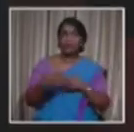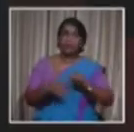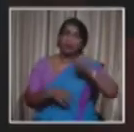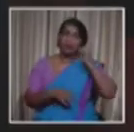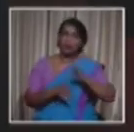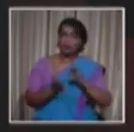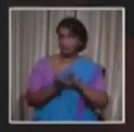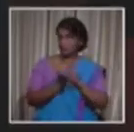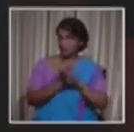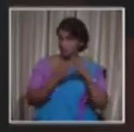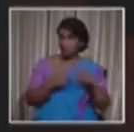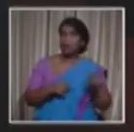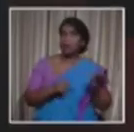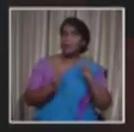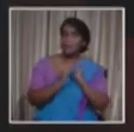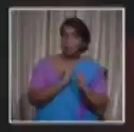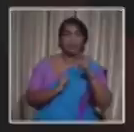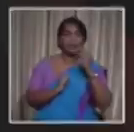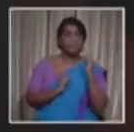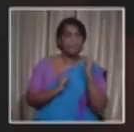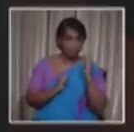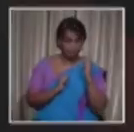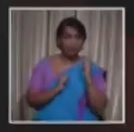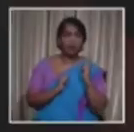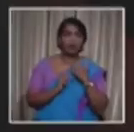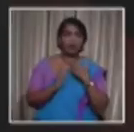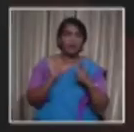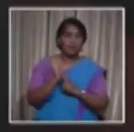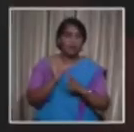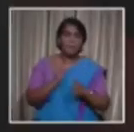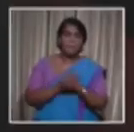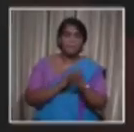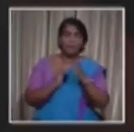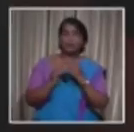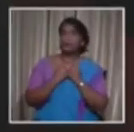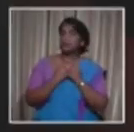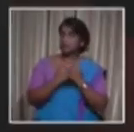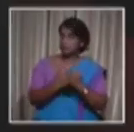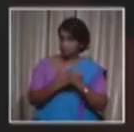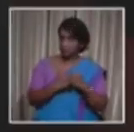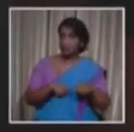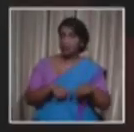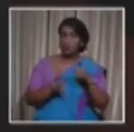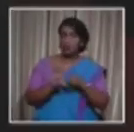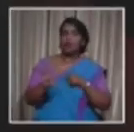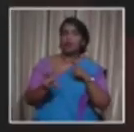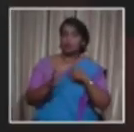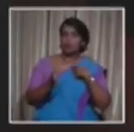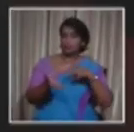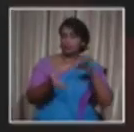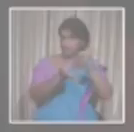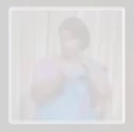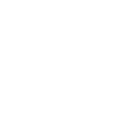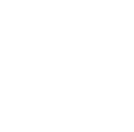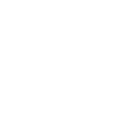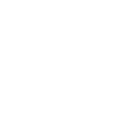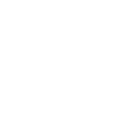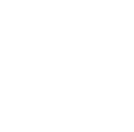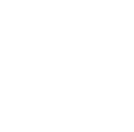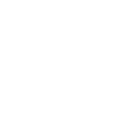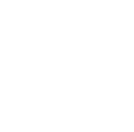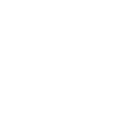අනුමැතිය ලැබිලා තියෙනවා. එයින් බස් රථ 250 ග්‍රාමීය මාර්ගවල ධාවනයට මේ වර්ෂය තුලදී යොදවන්න බලාපොරොත්තු වෙනවා.